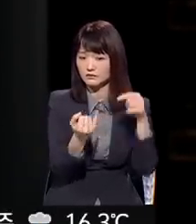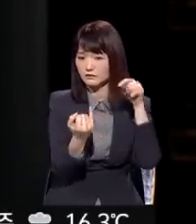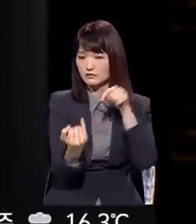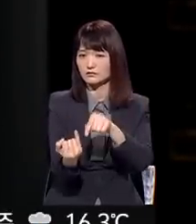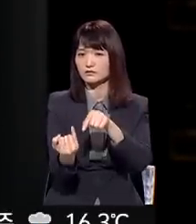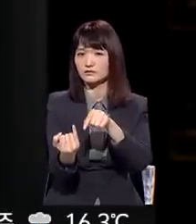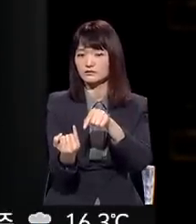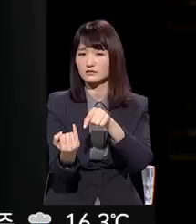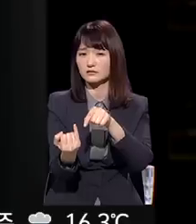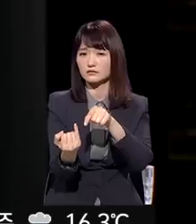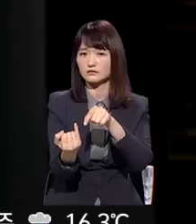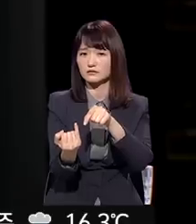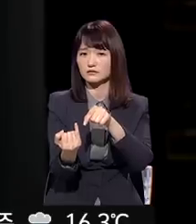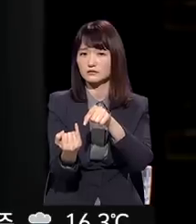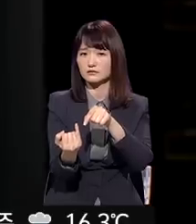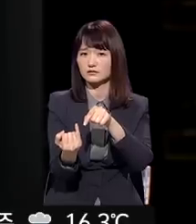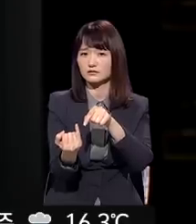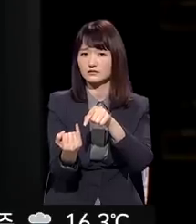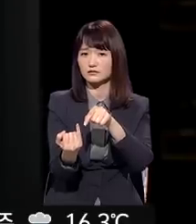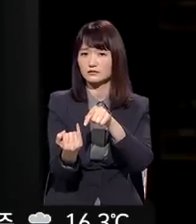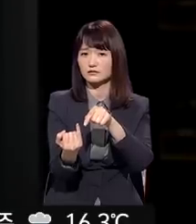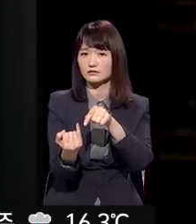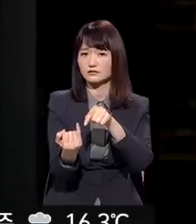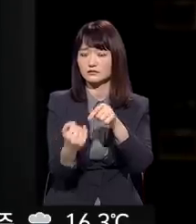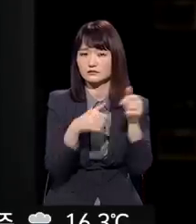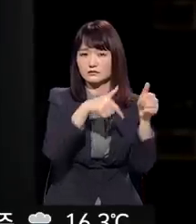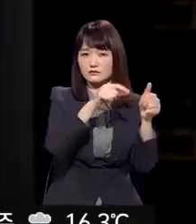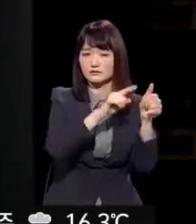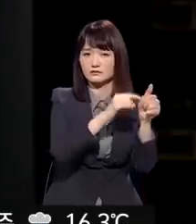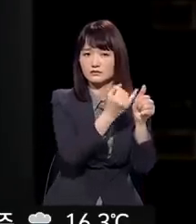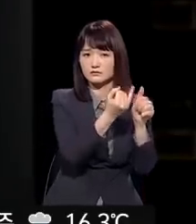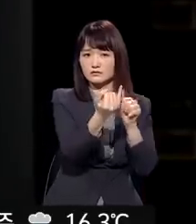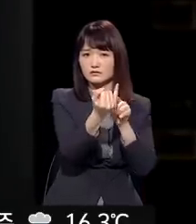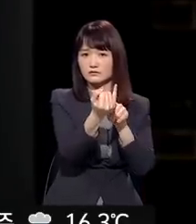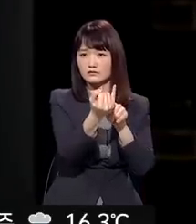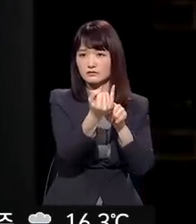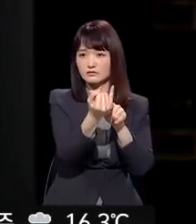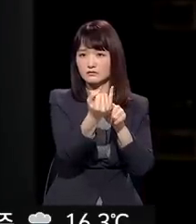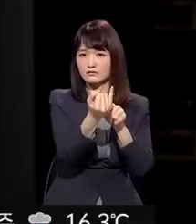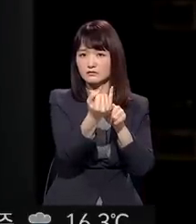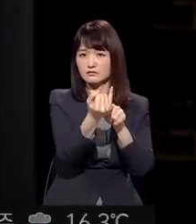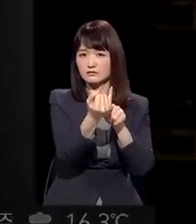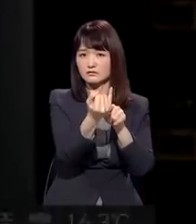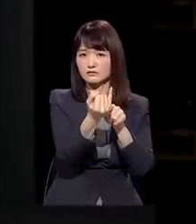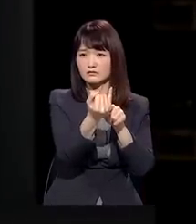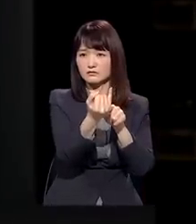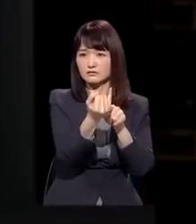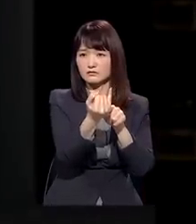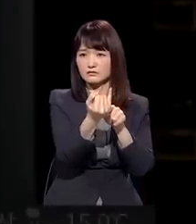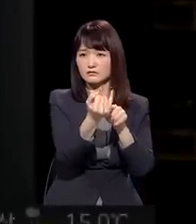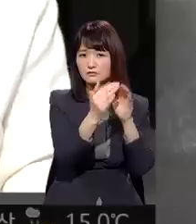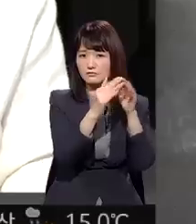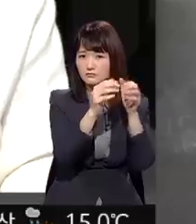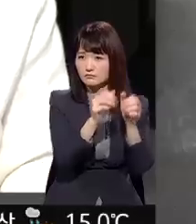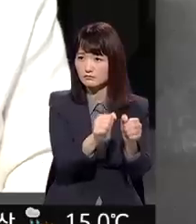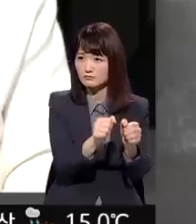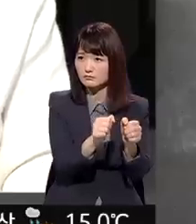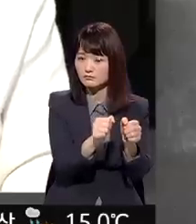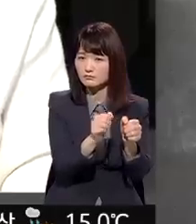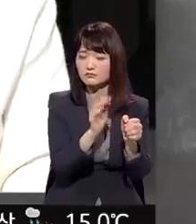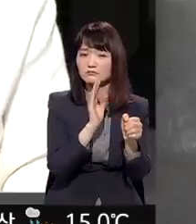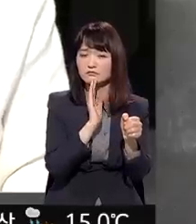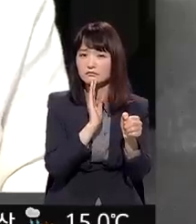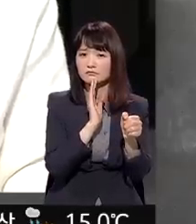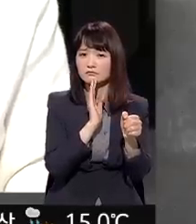이 피해자한테. 아, 자 그런데 이 강 씨의 아내, 부인. 네. 그 집에 있었을 거 아니에요?